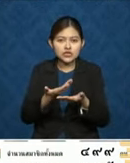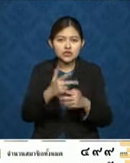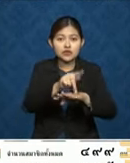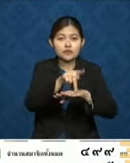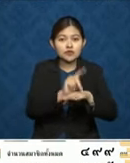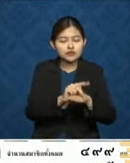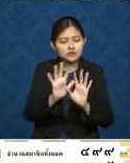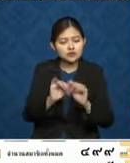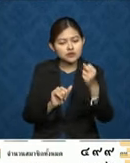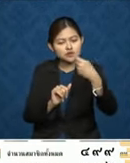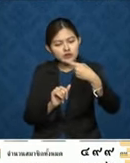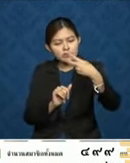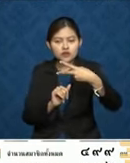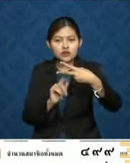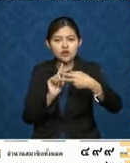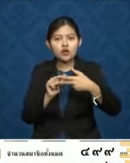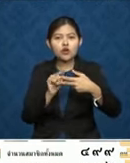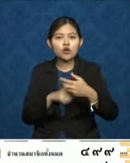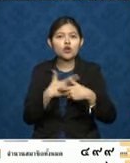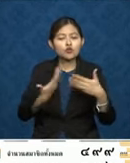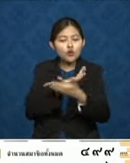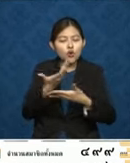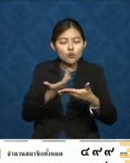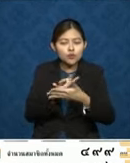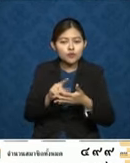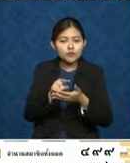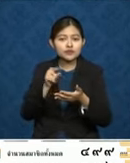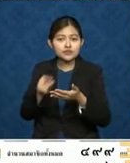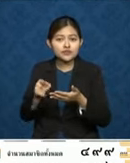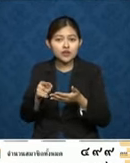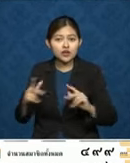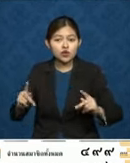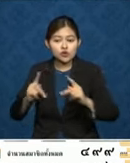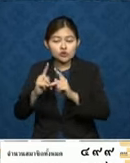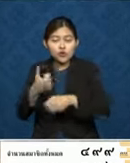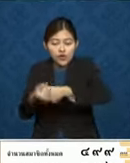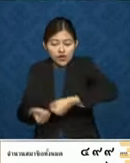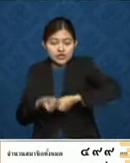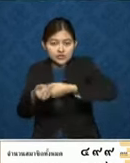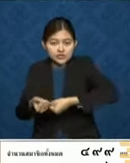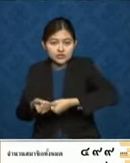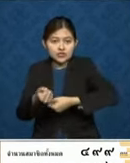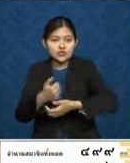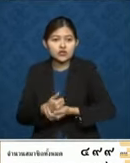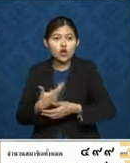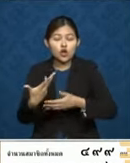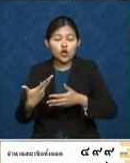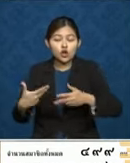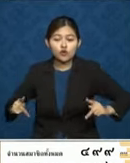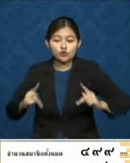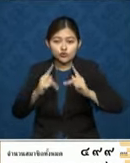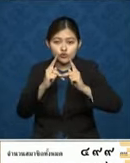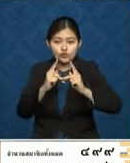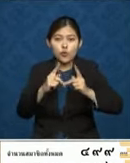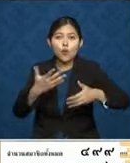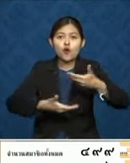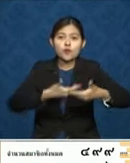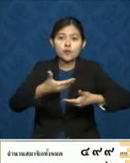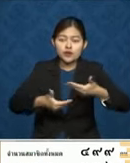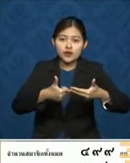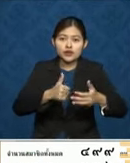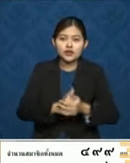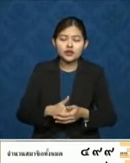การขอให้ทบทวนคำสั่งทั้งกระทรวงปณิตและกระทรวงเกษตรแลสหกรณของกระทรวงพณิชนะครับเป็นการทบทวนหนังสือ